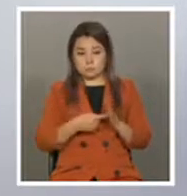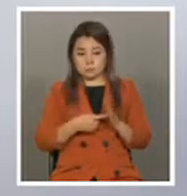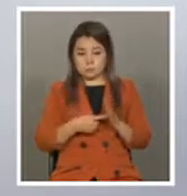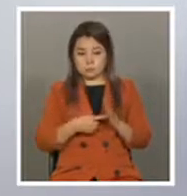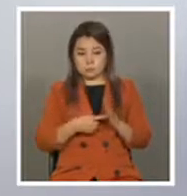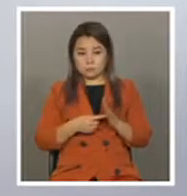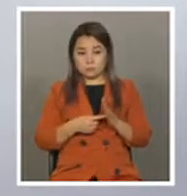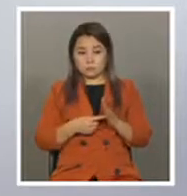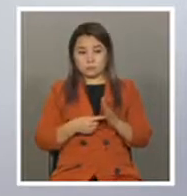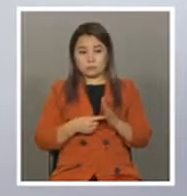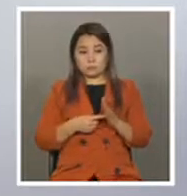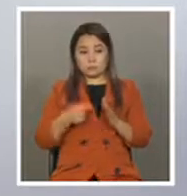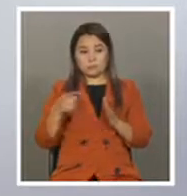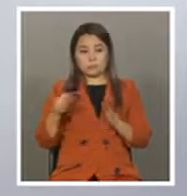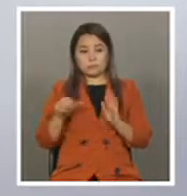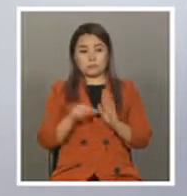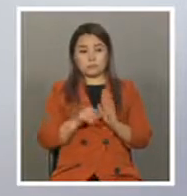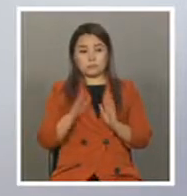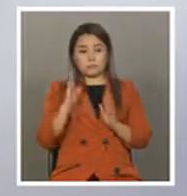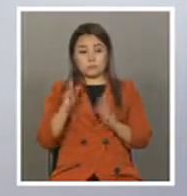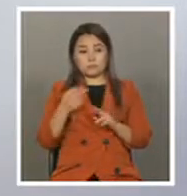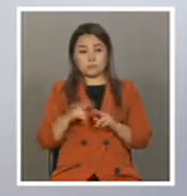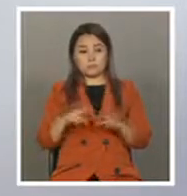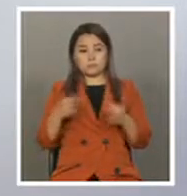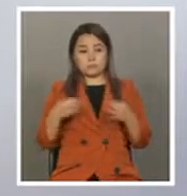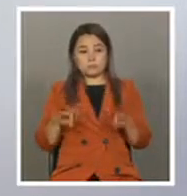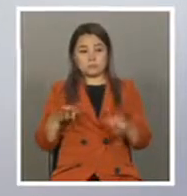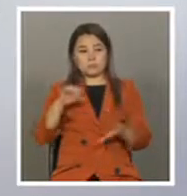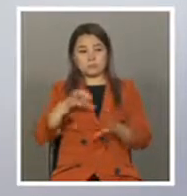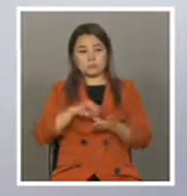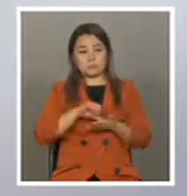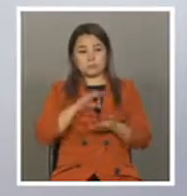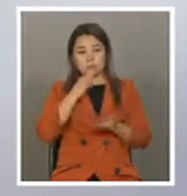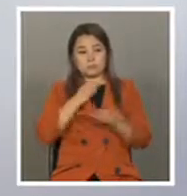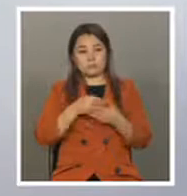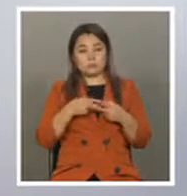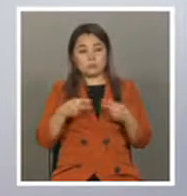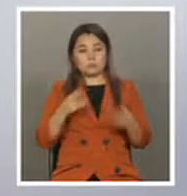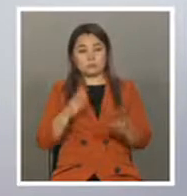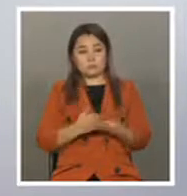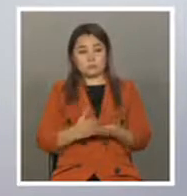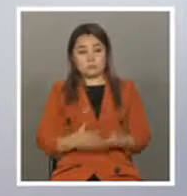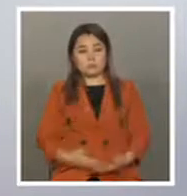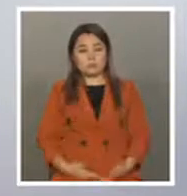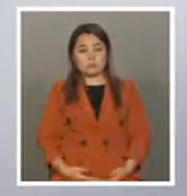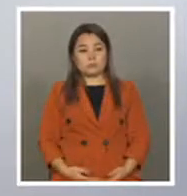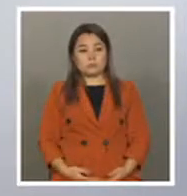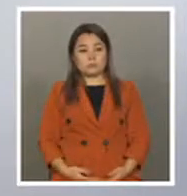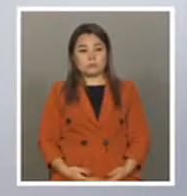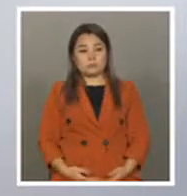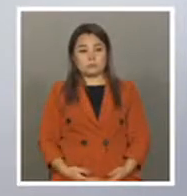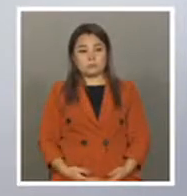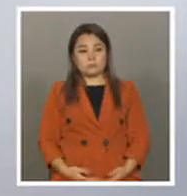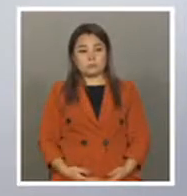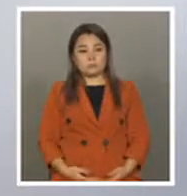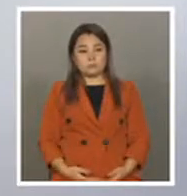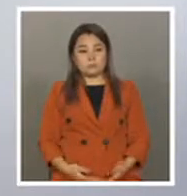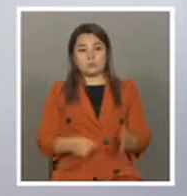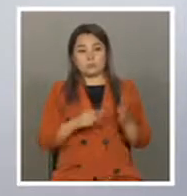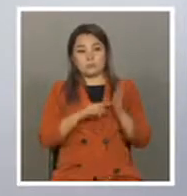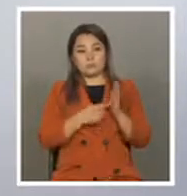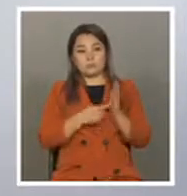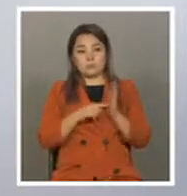x2 минус 6 бос мүшеге тең. Яғни бос мүшені өз таңбасымен қоясыз. Ал енді